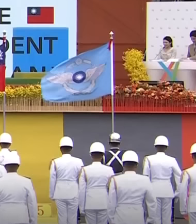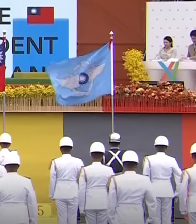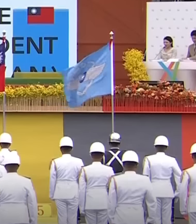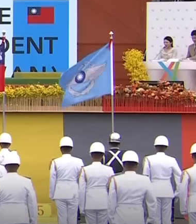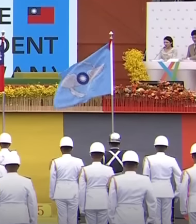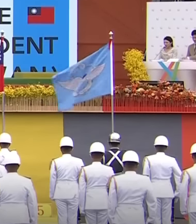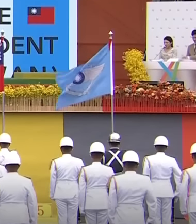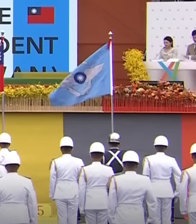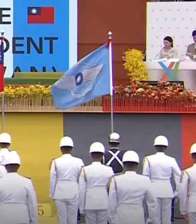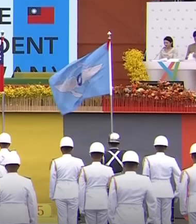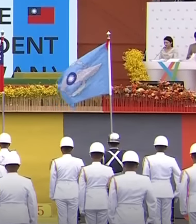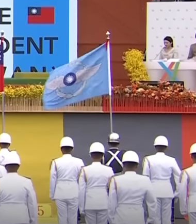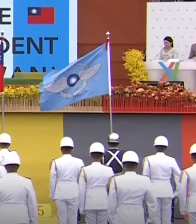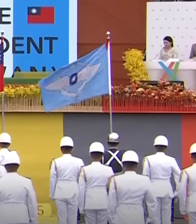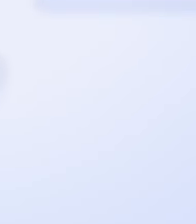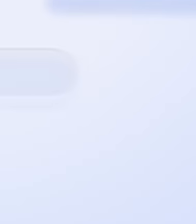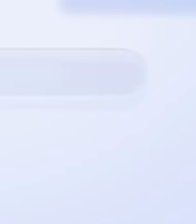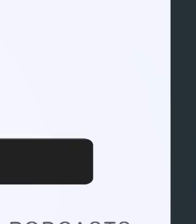谢谢总统。